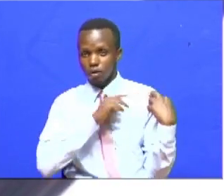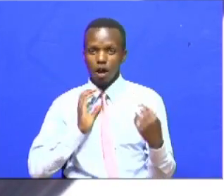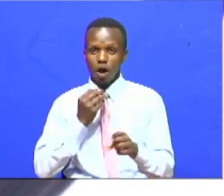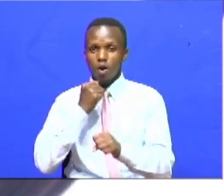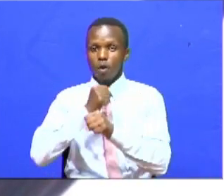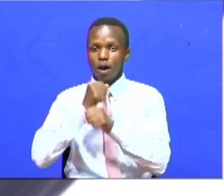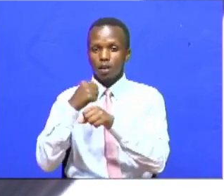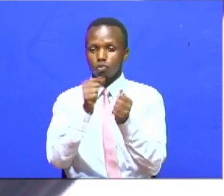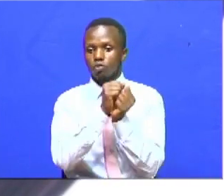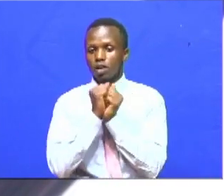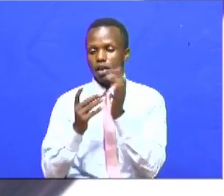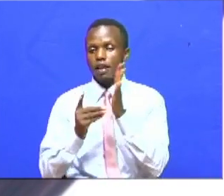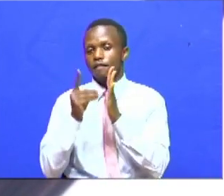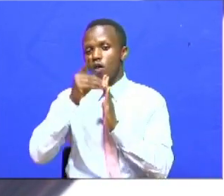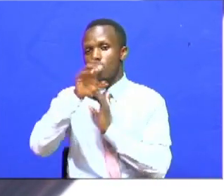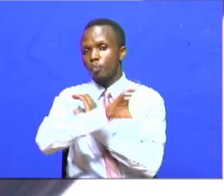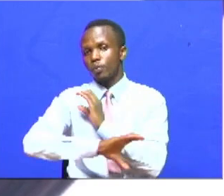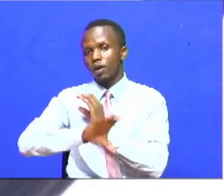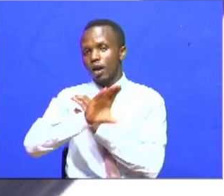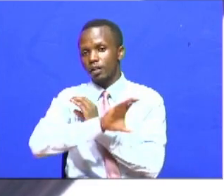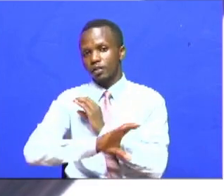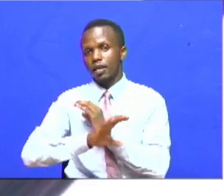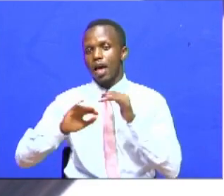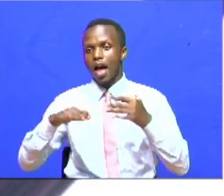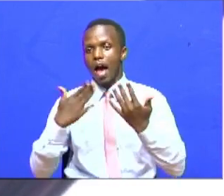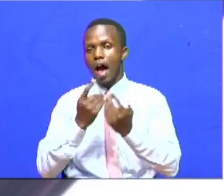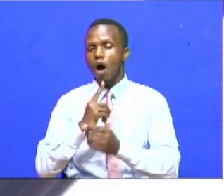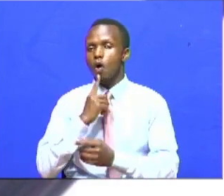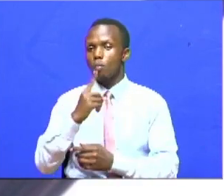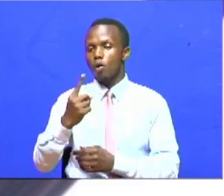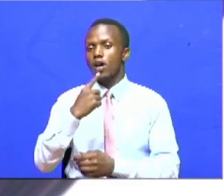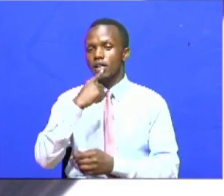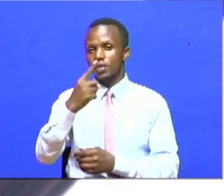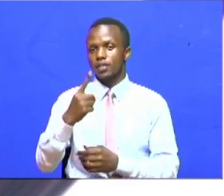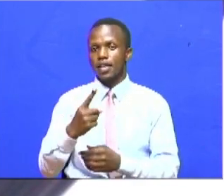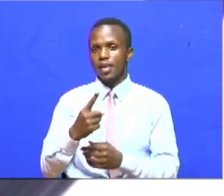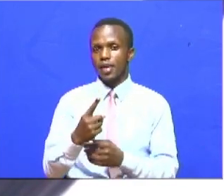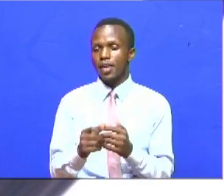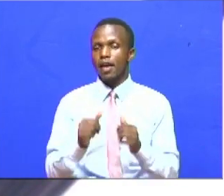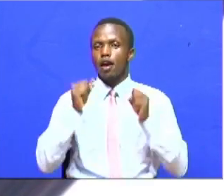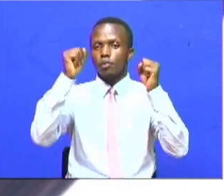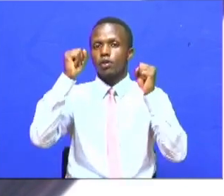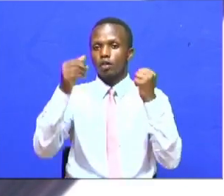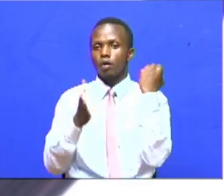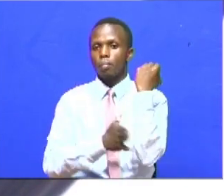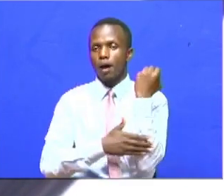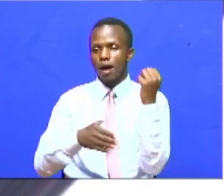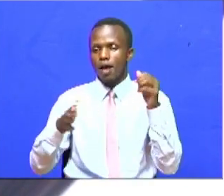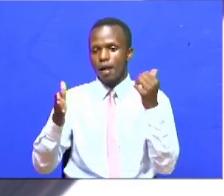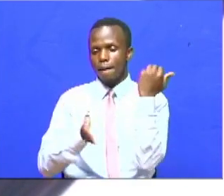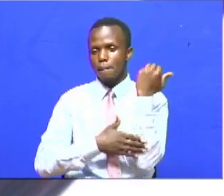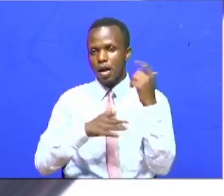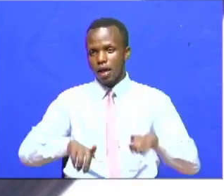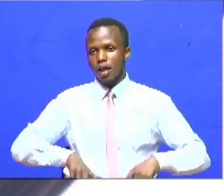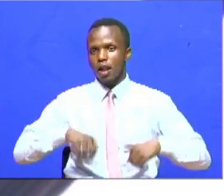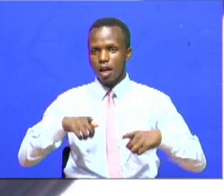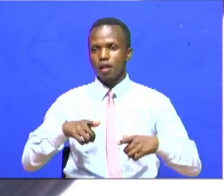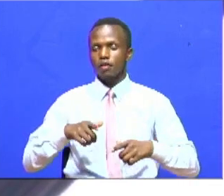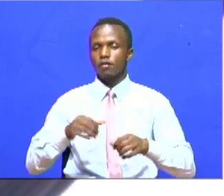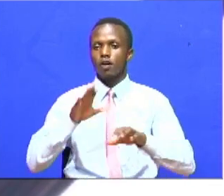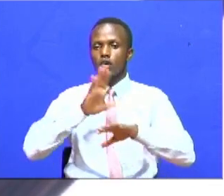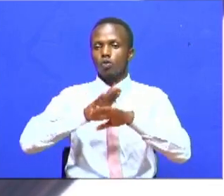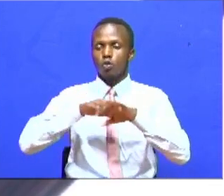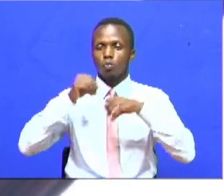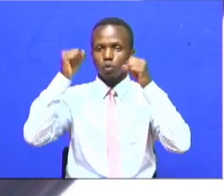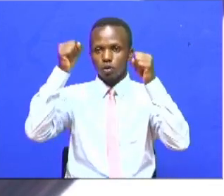the country. Na vile mzee moya alitueleza, siasa mbaya maisha mbaya, hatutaki maisha mbaya, siasa mzuri ni